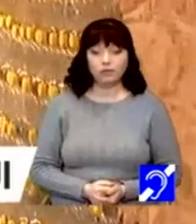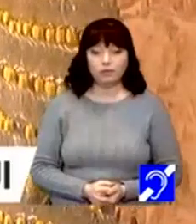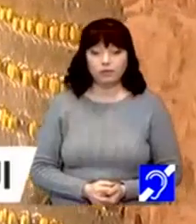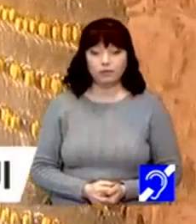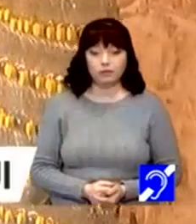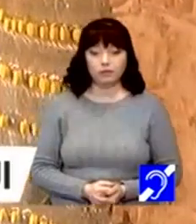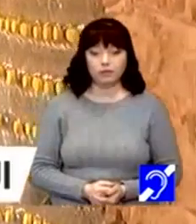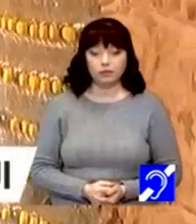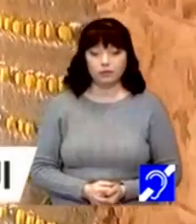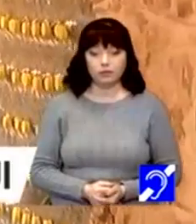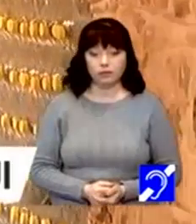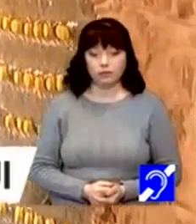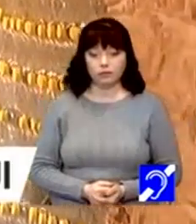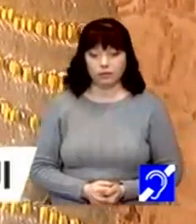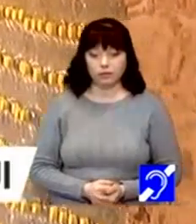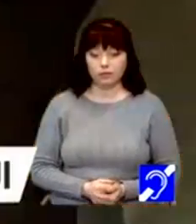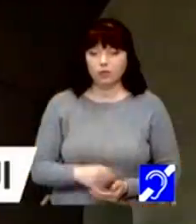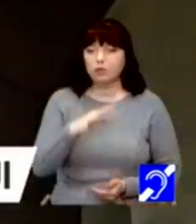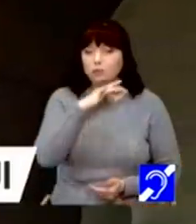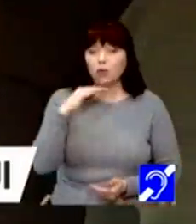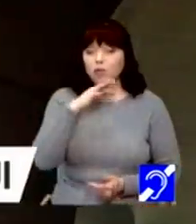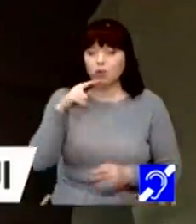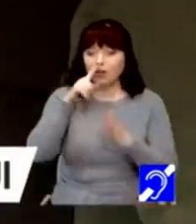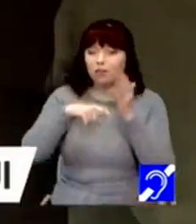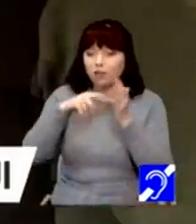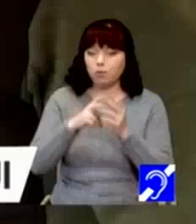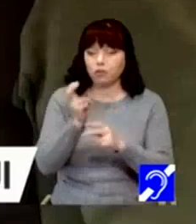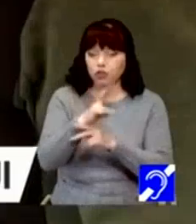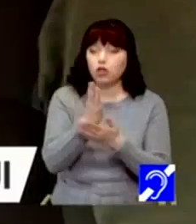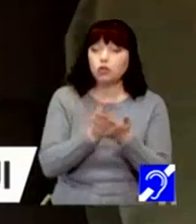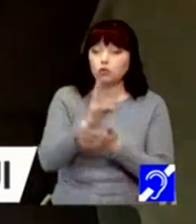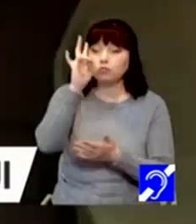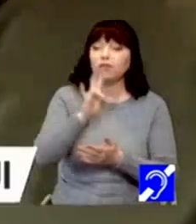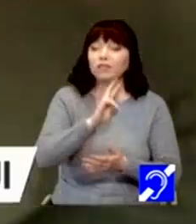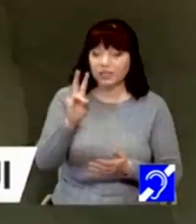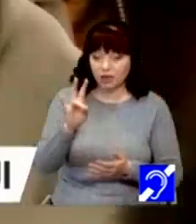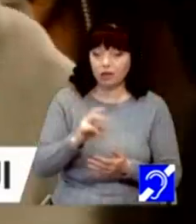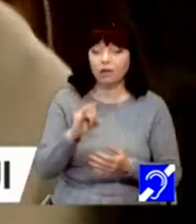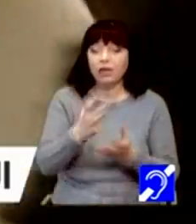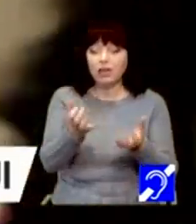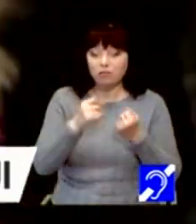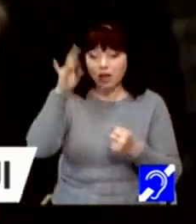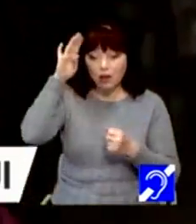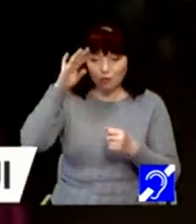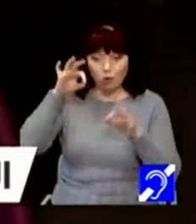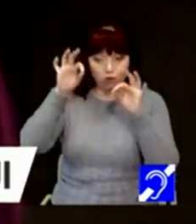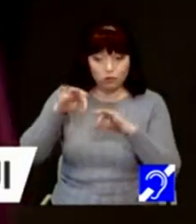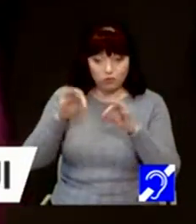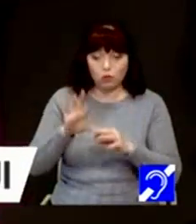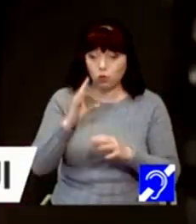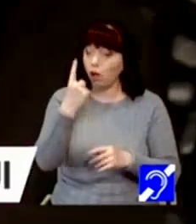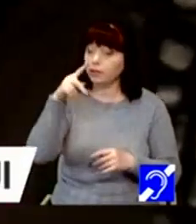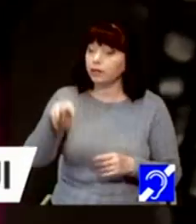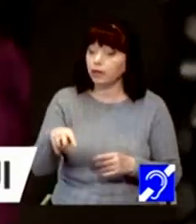hrih mii de credincioși au venit la slujba de la biserica greacă din Brăila și au luat apă sfințită doar câte un